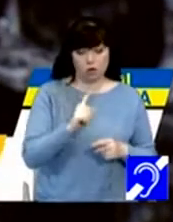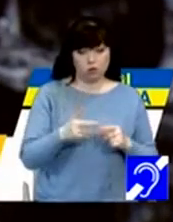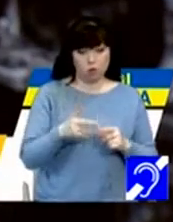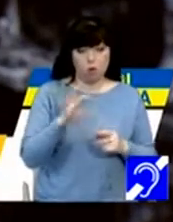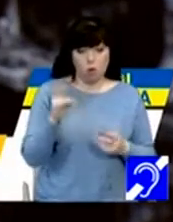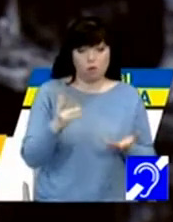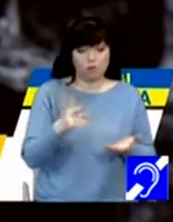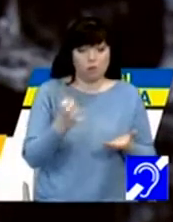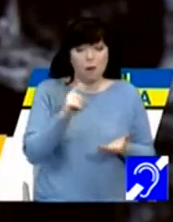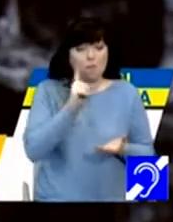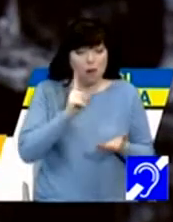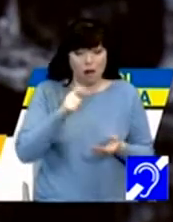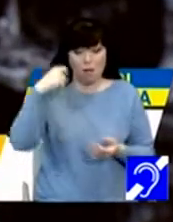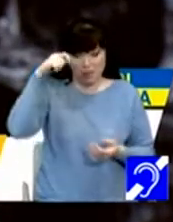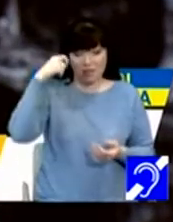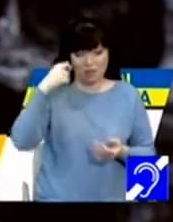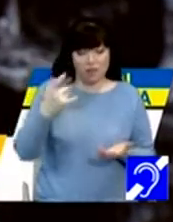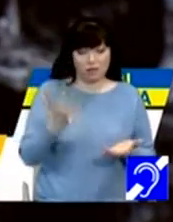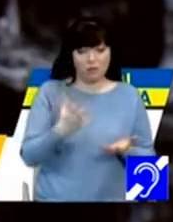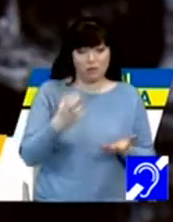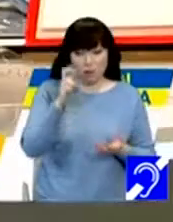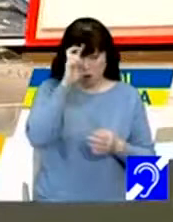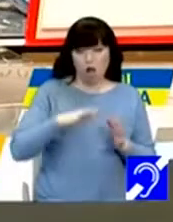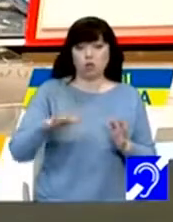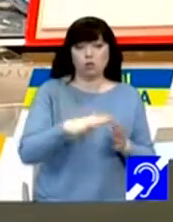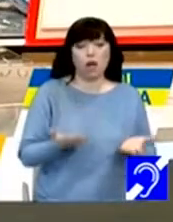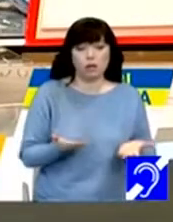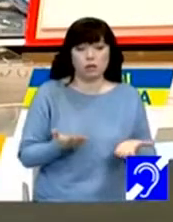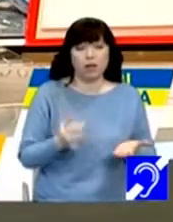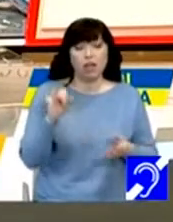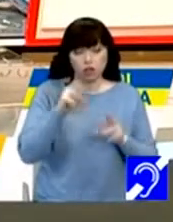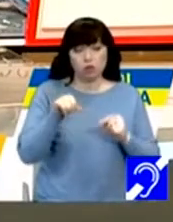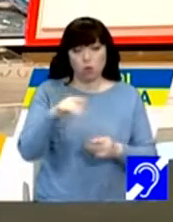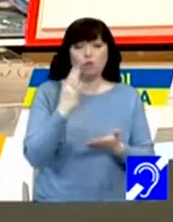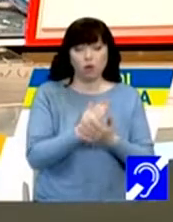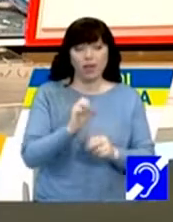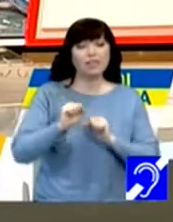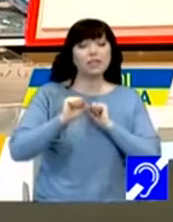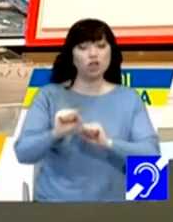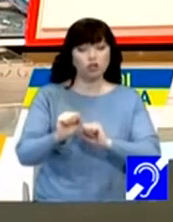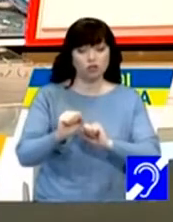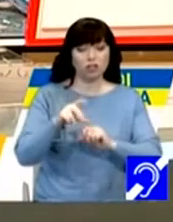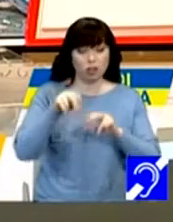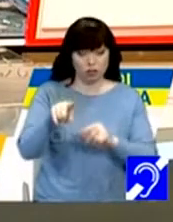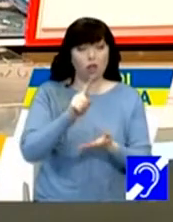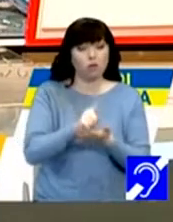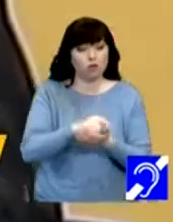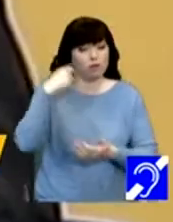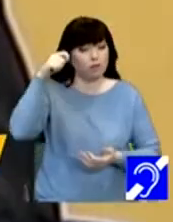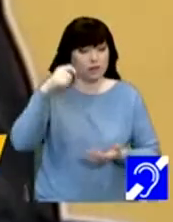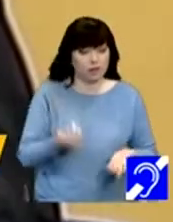este încă președintele unui stat și se bucură de imunitate în calitatea sa de